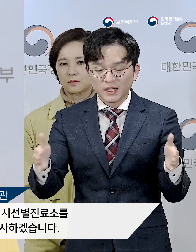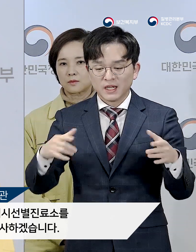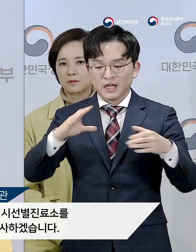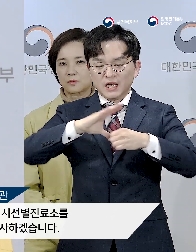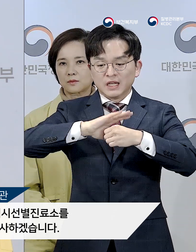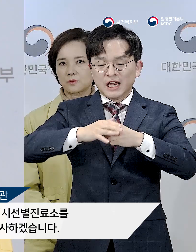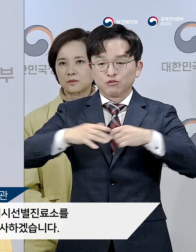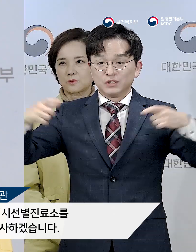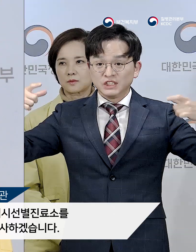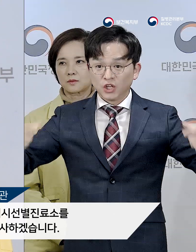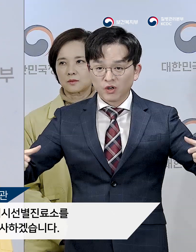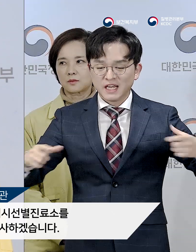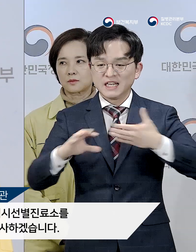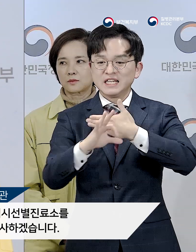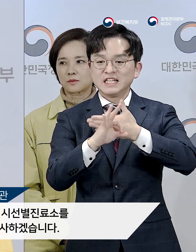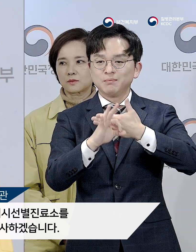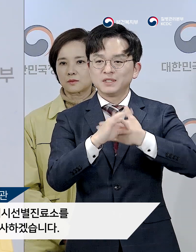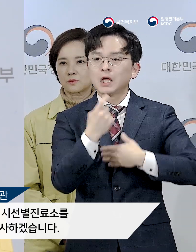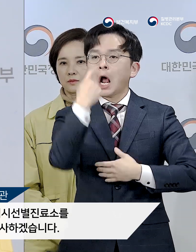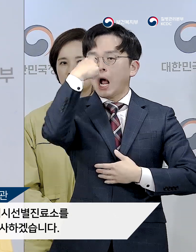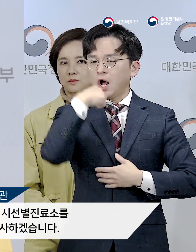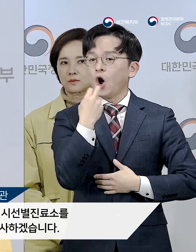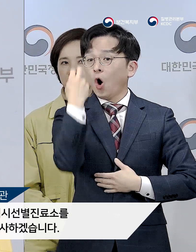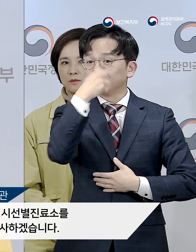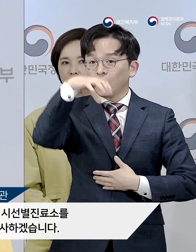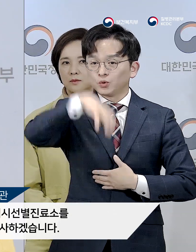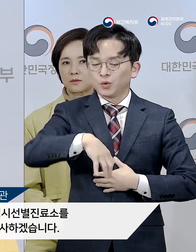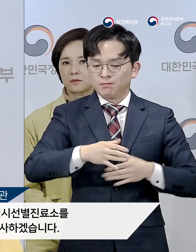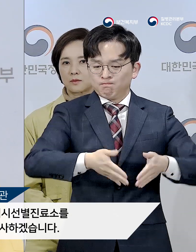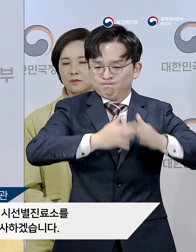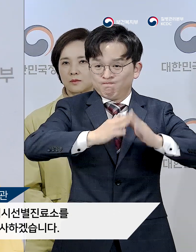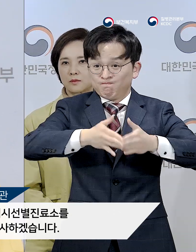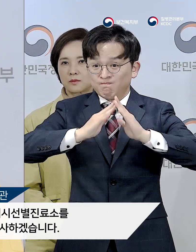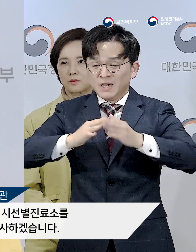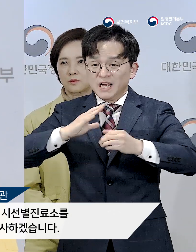설치하여 대구시의 모든 유증상자를 검사하겠습니다.